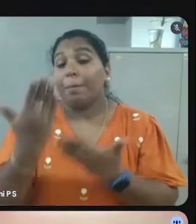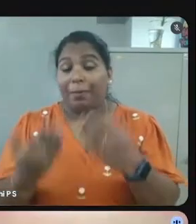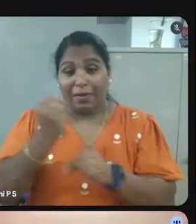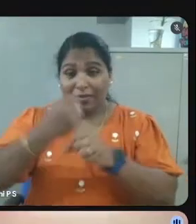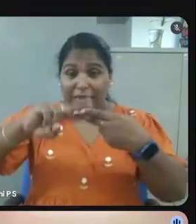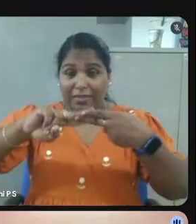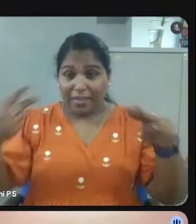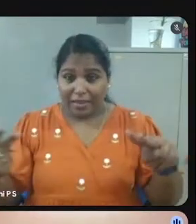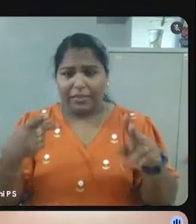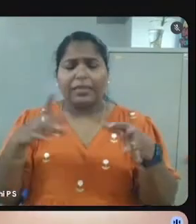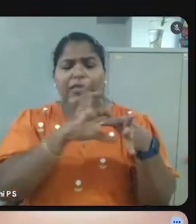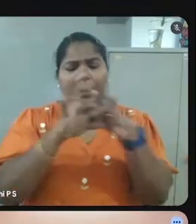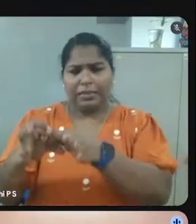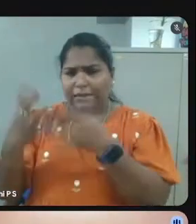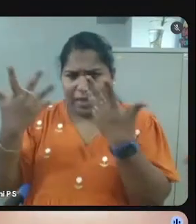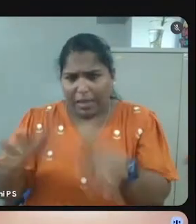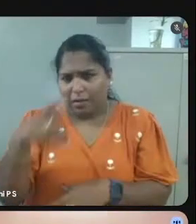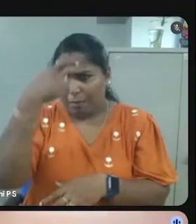ഉണ്ടെങ്കിൽ നമുക്കതൊരു വളരെ ഒരു